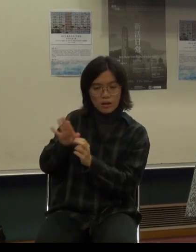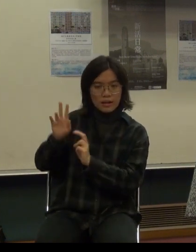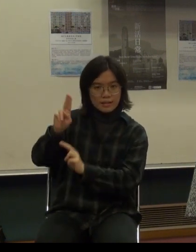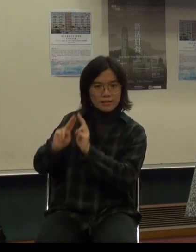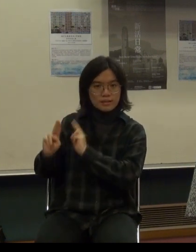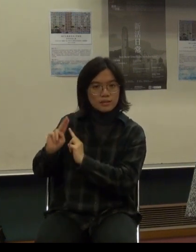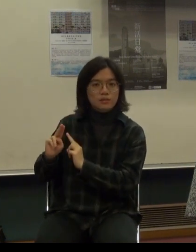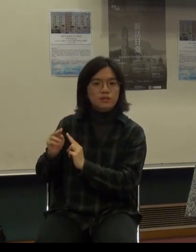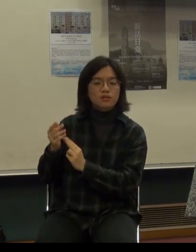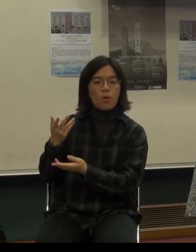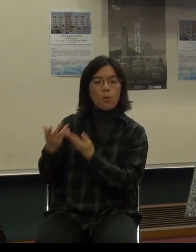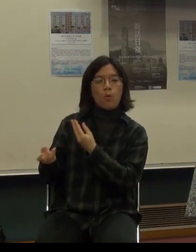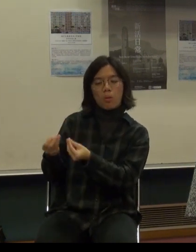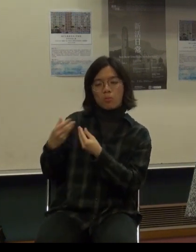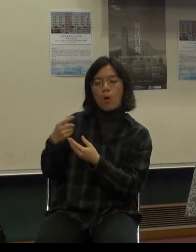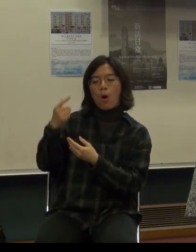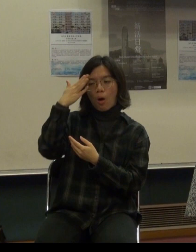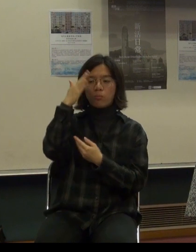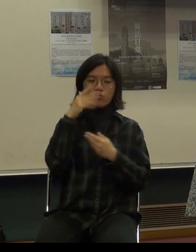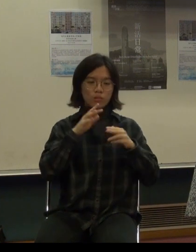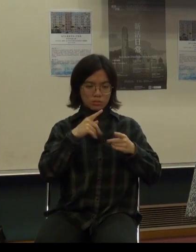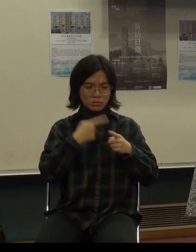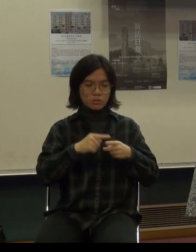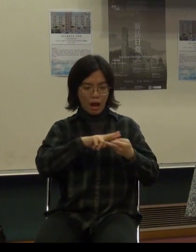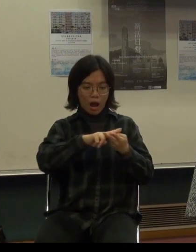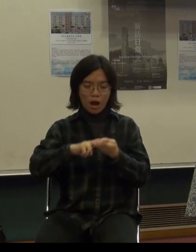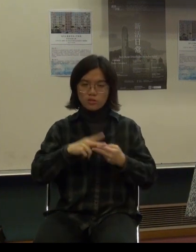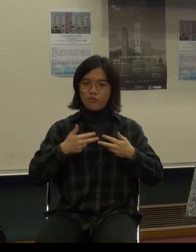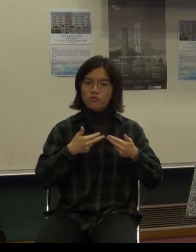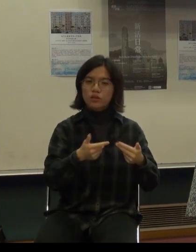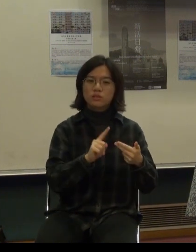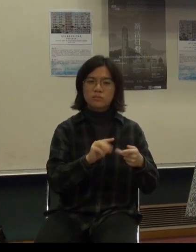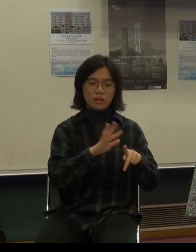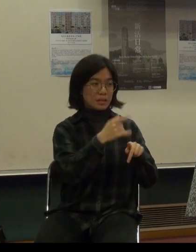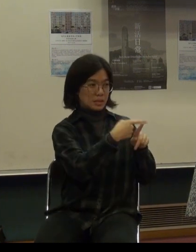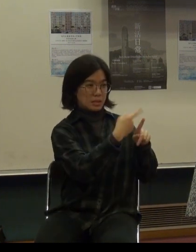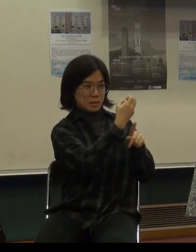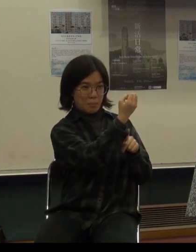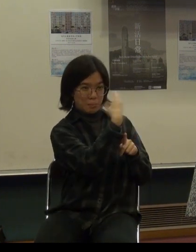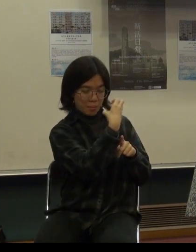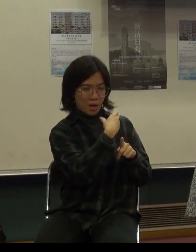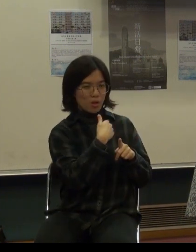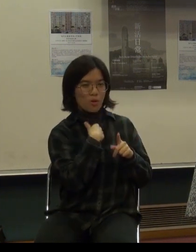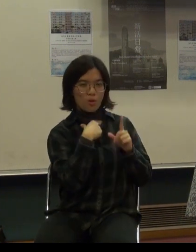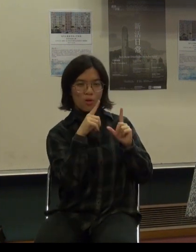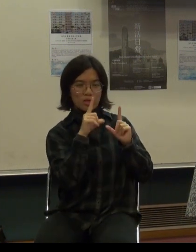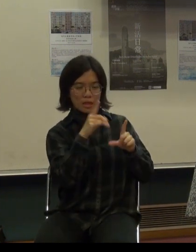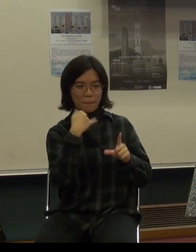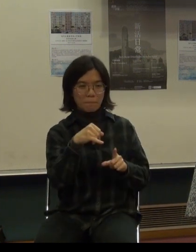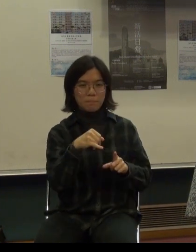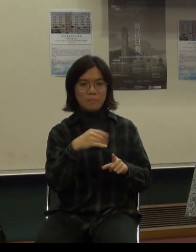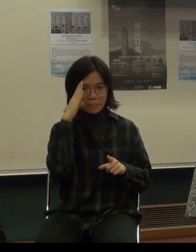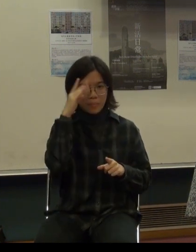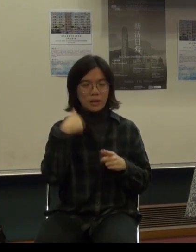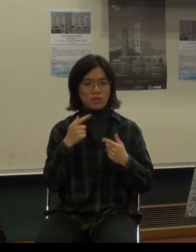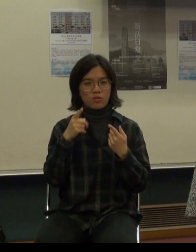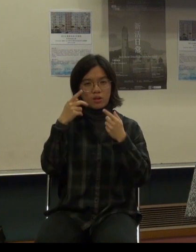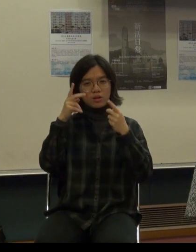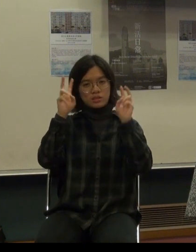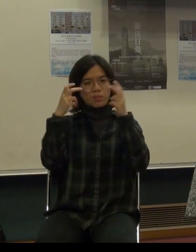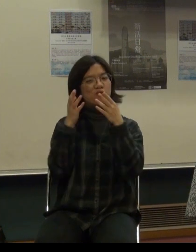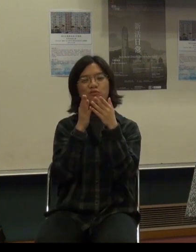哋更加去明白成個亞洲個發展咯。但你嗰個問題我就真係答唔到嘅，即係話即係呢個係一個太大嘅題